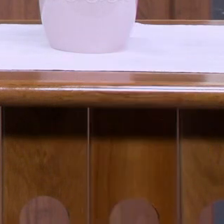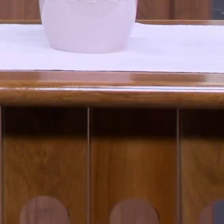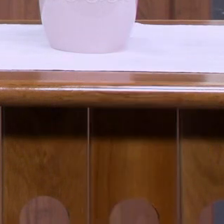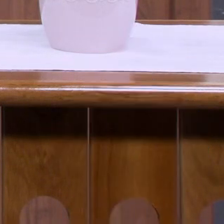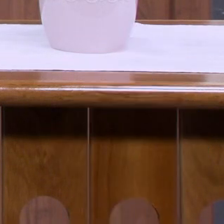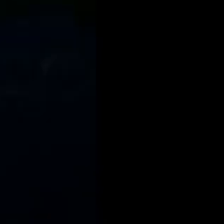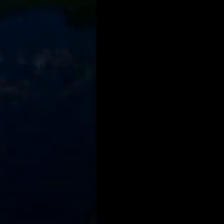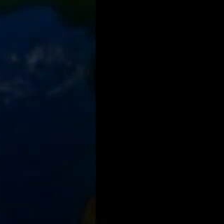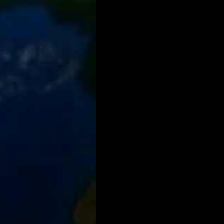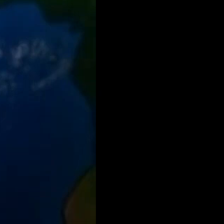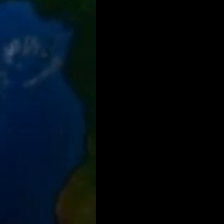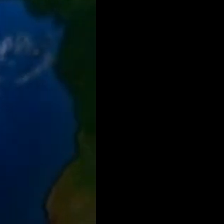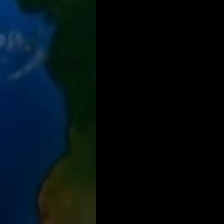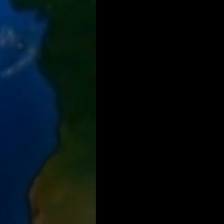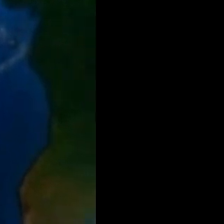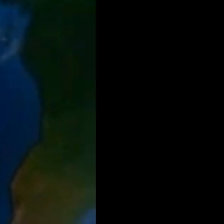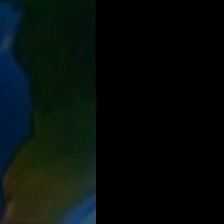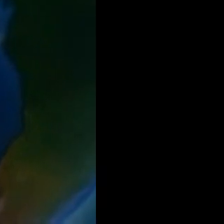tous.